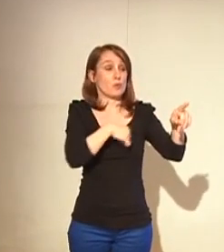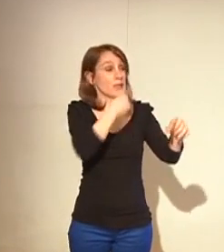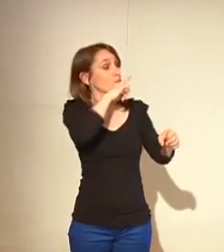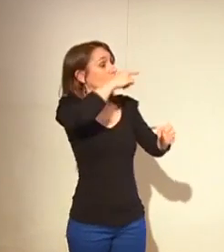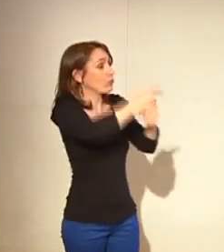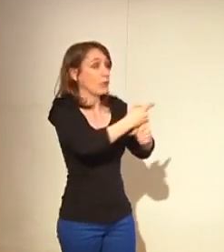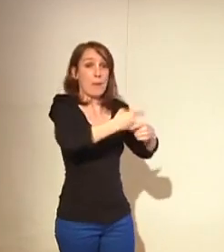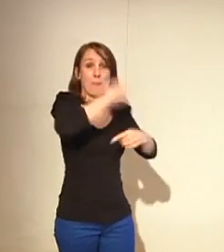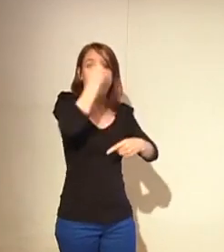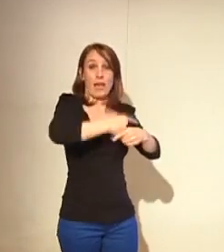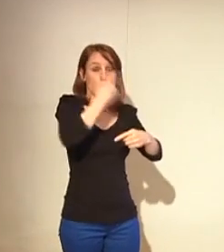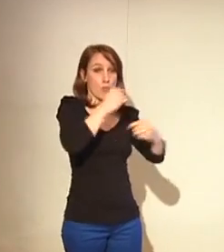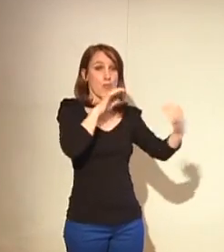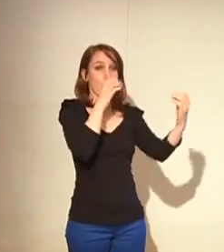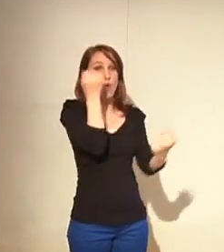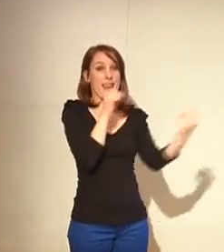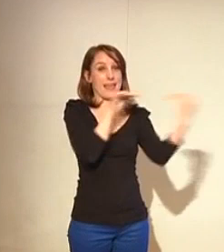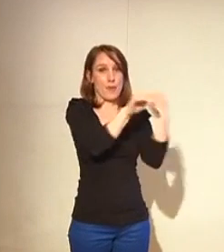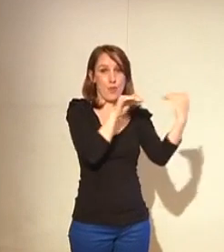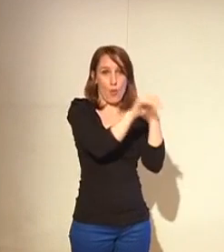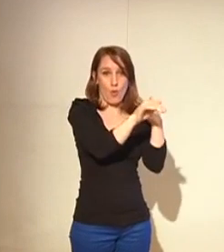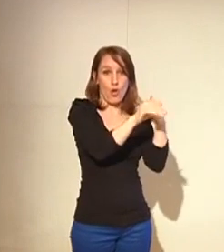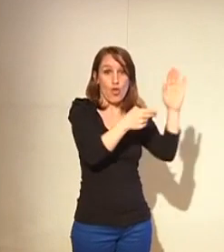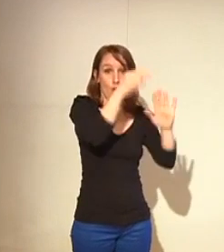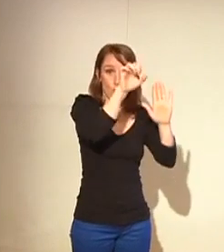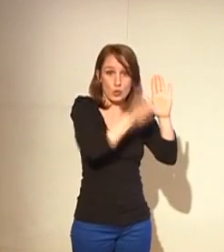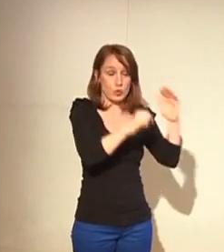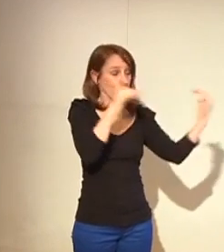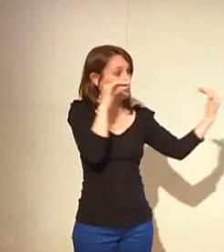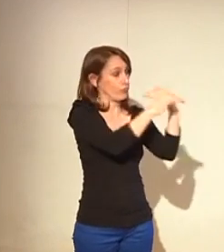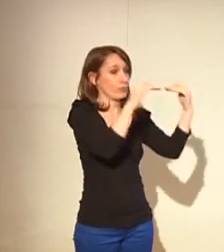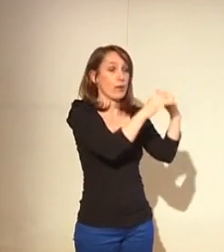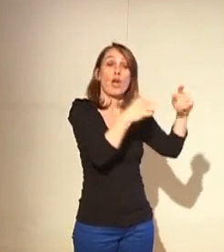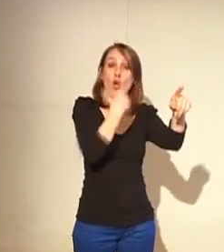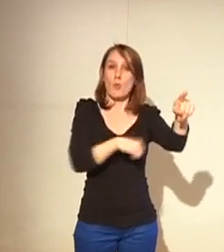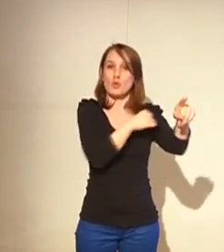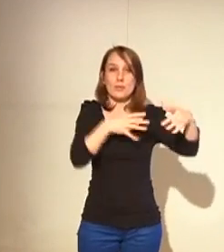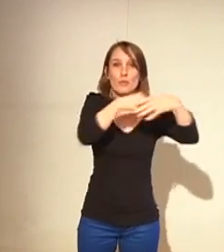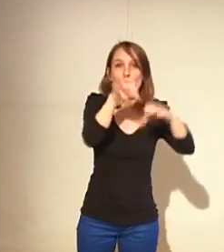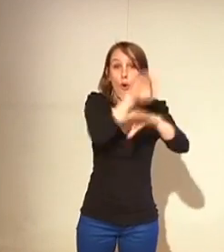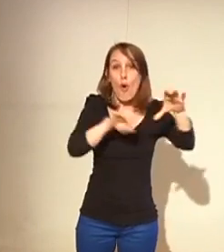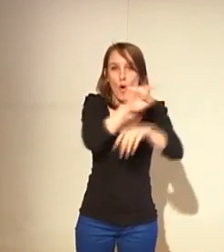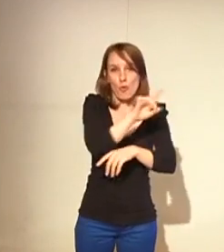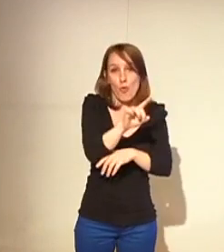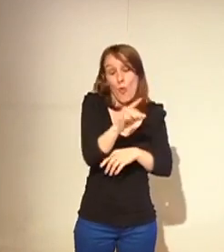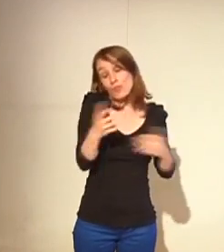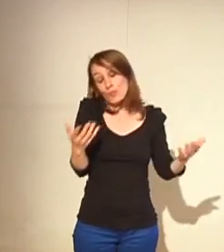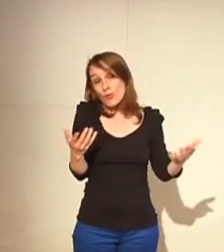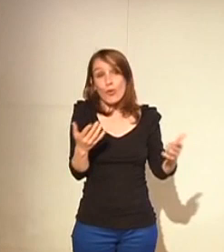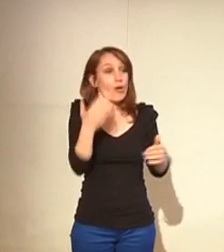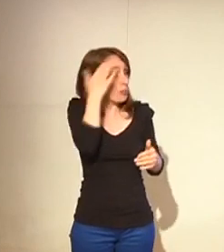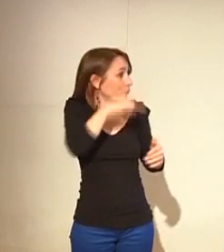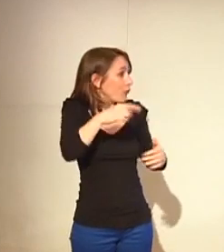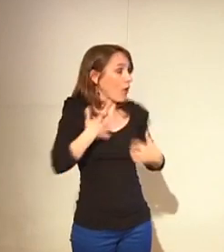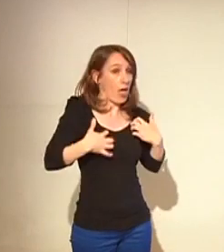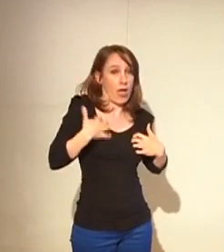qui traversaient le x dans le Nord et le Sud et c'est vrai que la chance ne fait pas partie la Suisse ne fait pas partie de l'Europe donc si vous avez le moindre doute là-dessus je